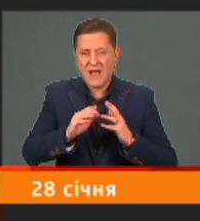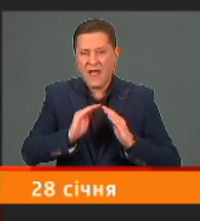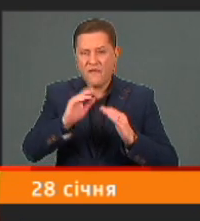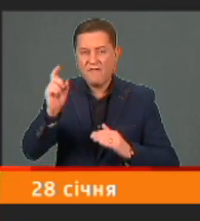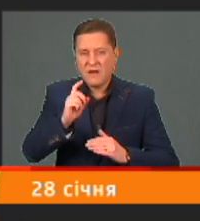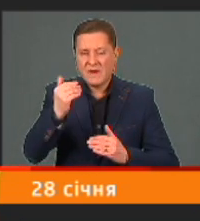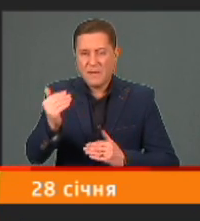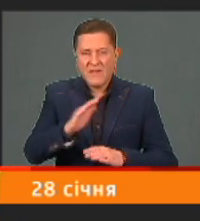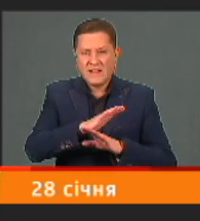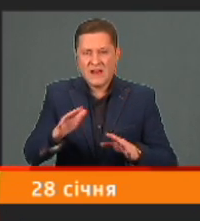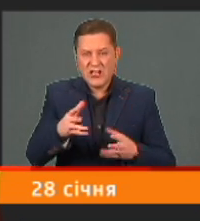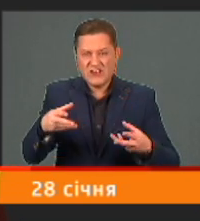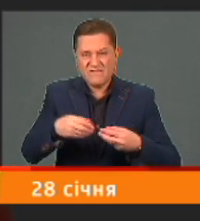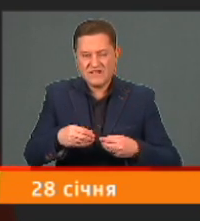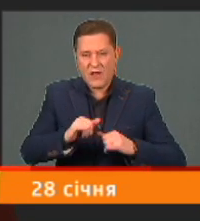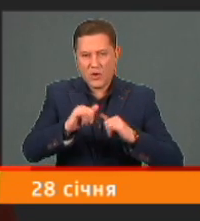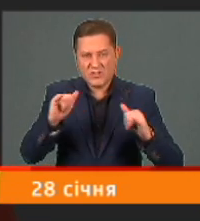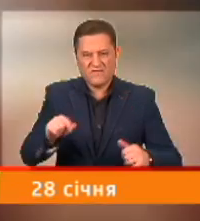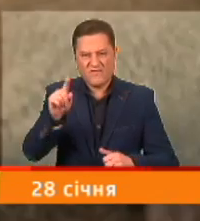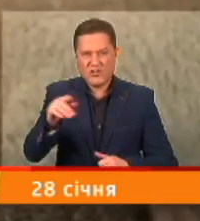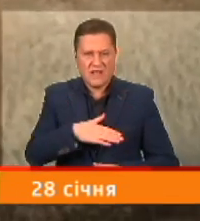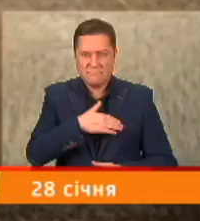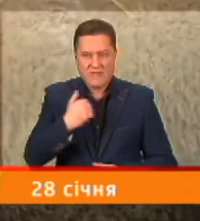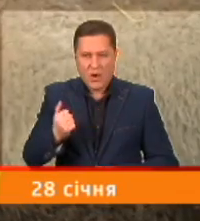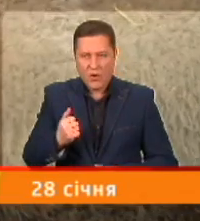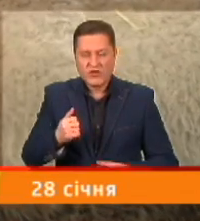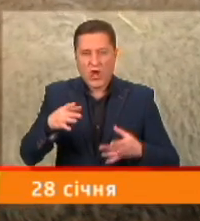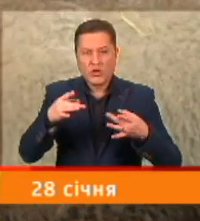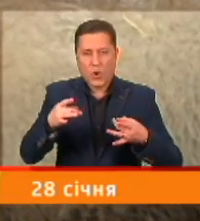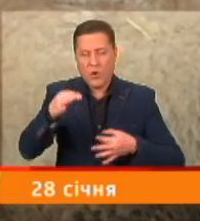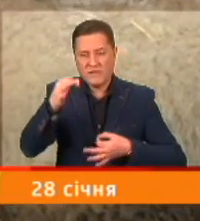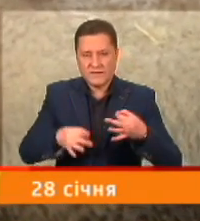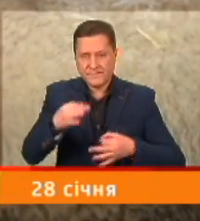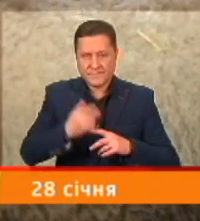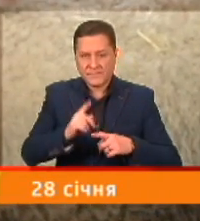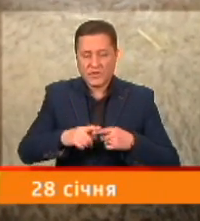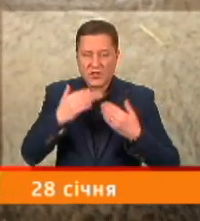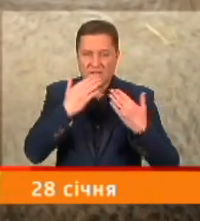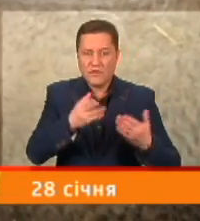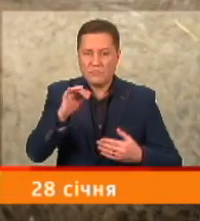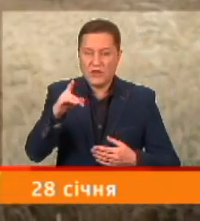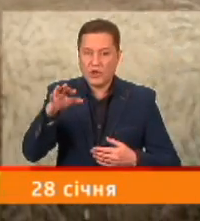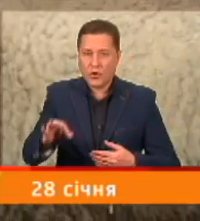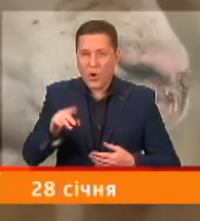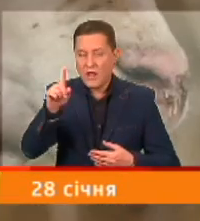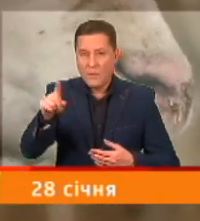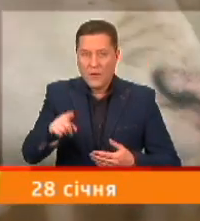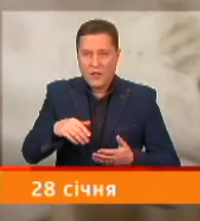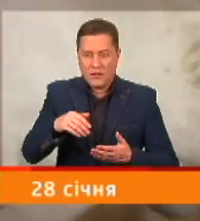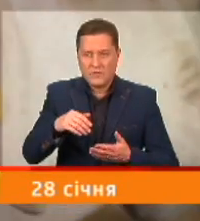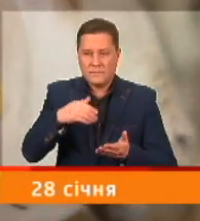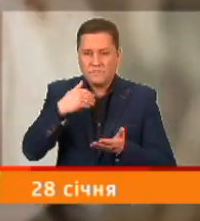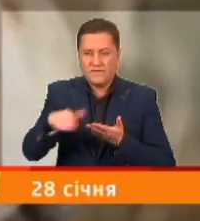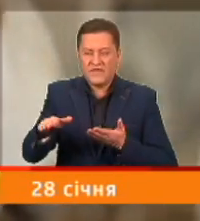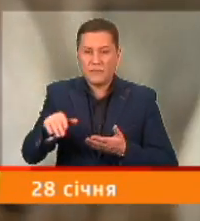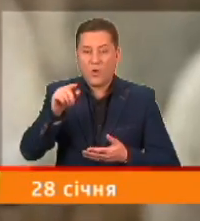належить, інвестувати у розвиток вони не хочуть. Дрогобицький суд, до якого звернувся пан Дмитро, йому, звісно, відмовив. Утім,